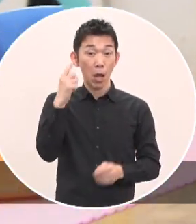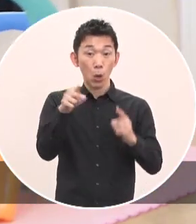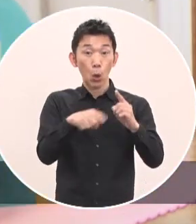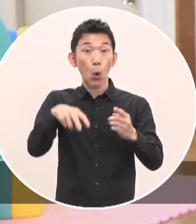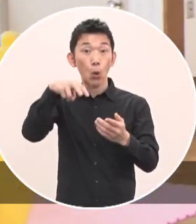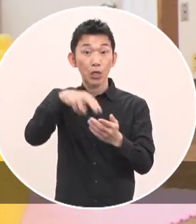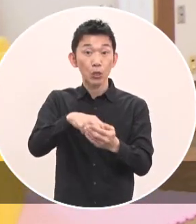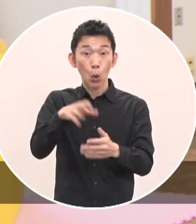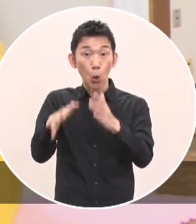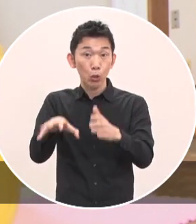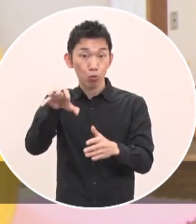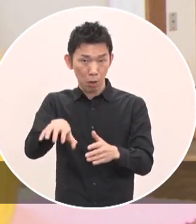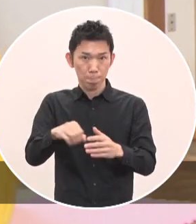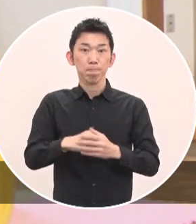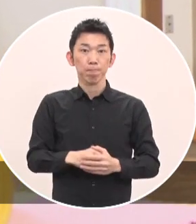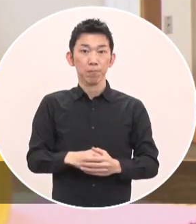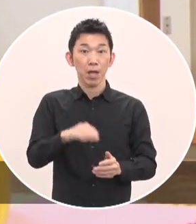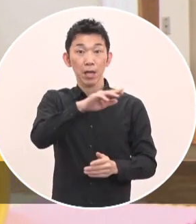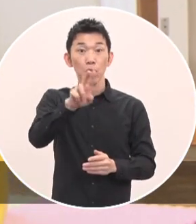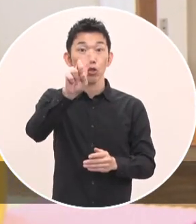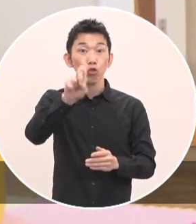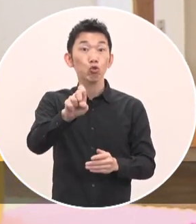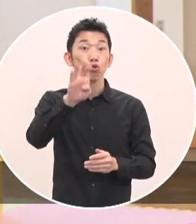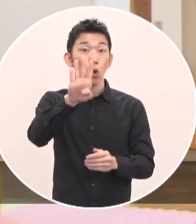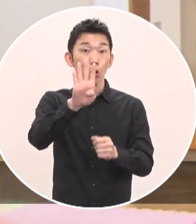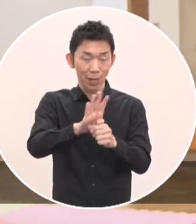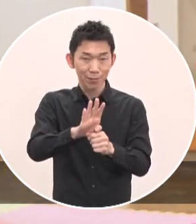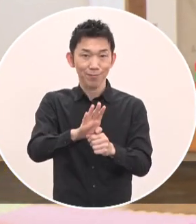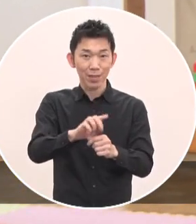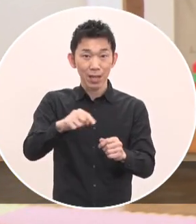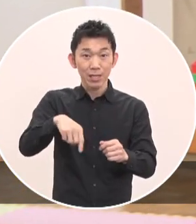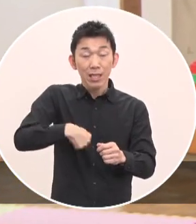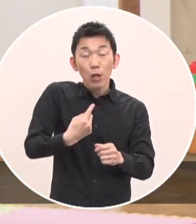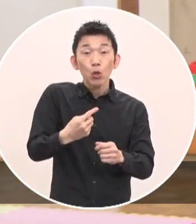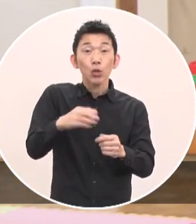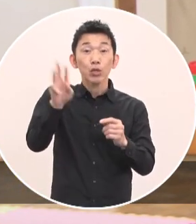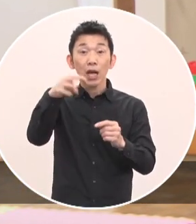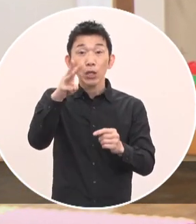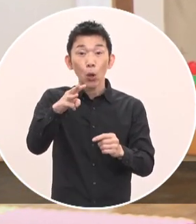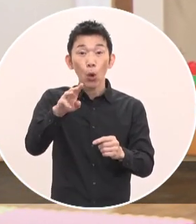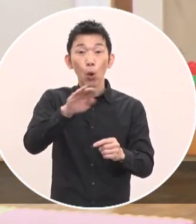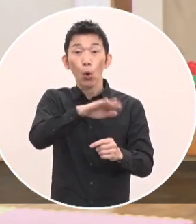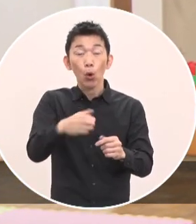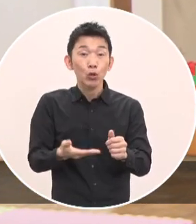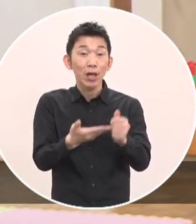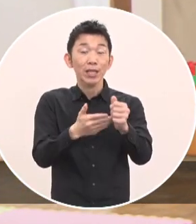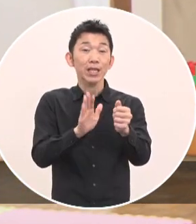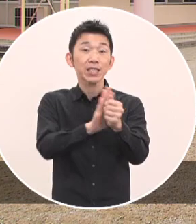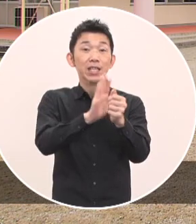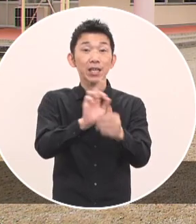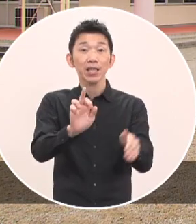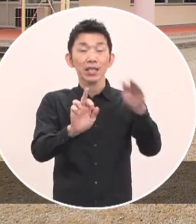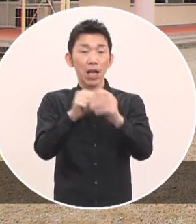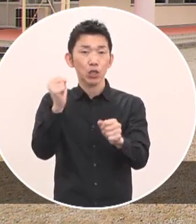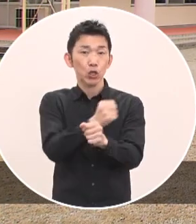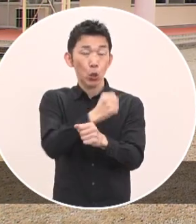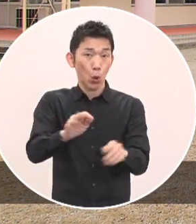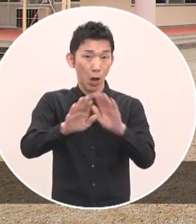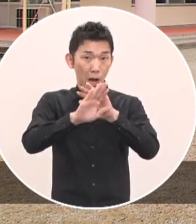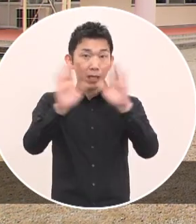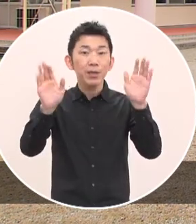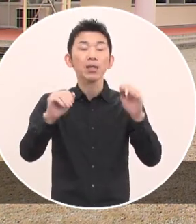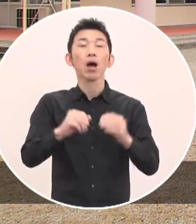保育園だったのです平成14年に単独型の子育て支援センター事業を開始いたしましたなるほど